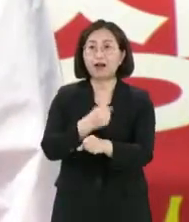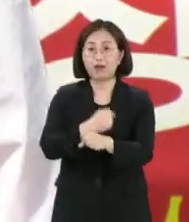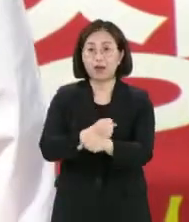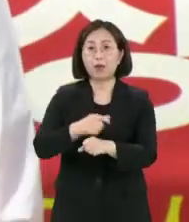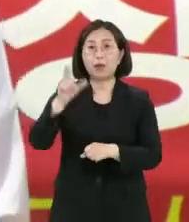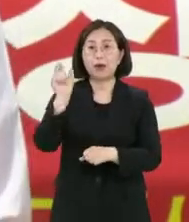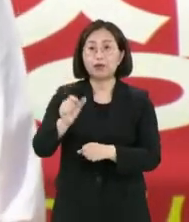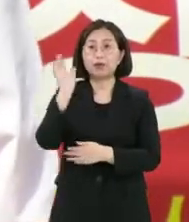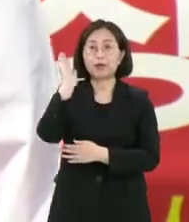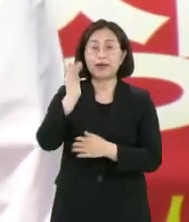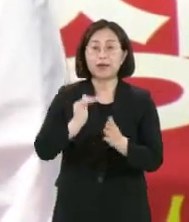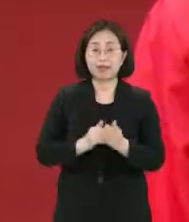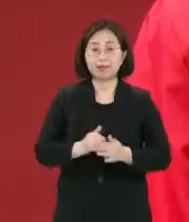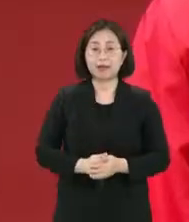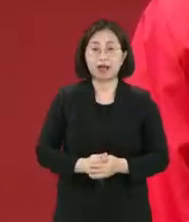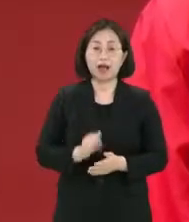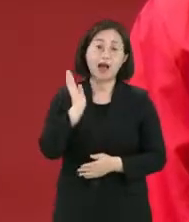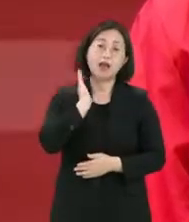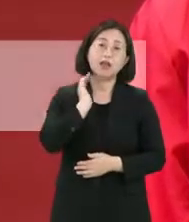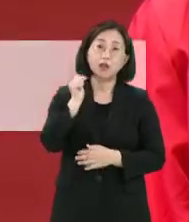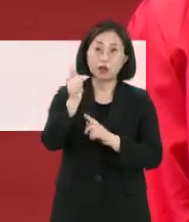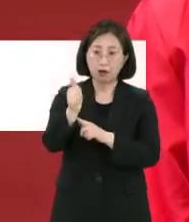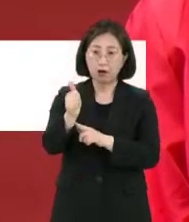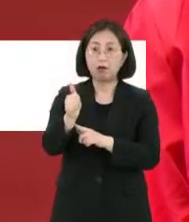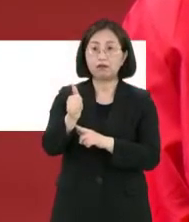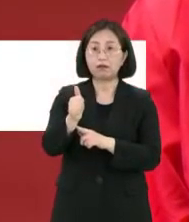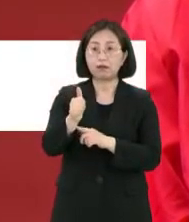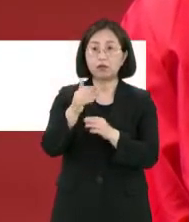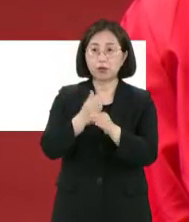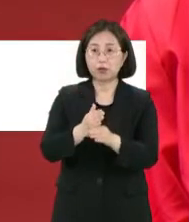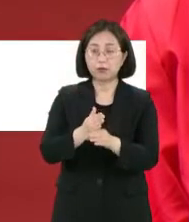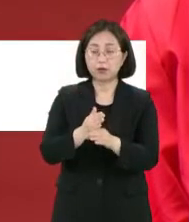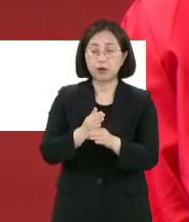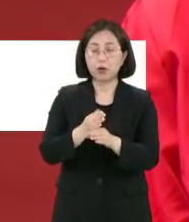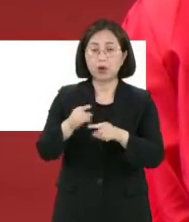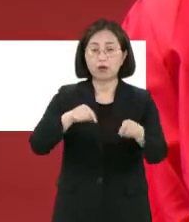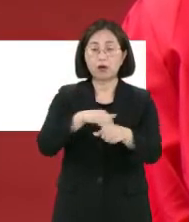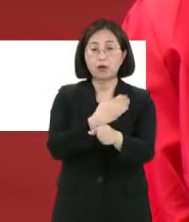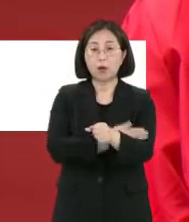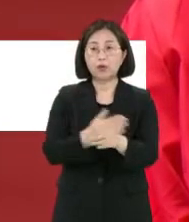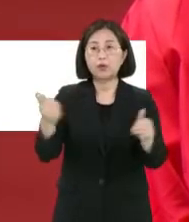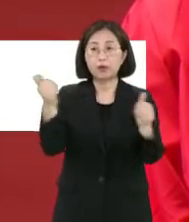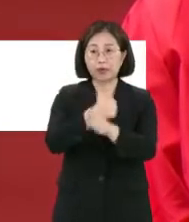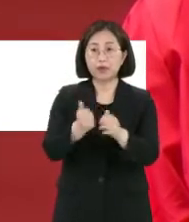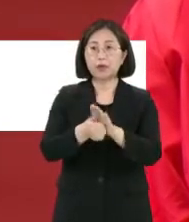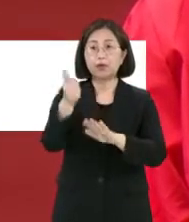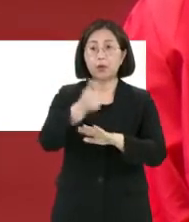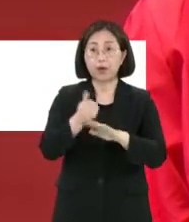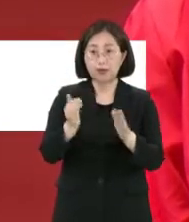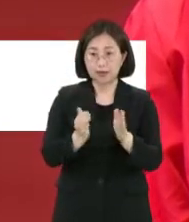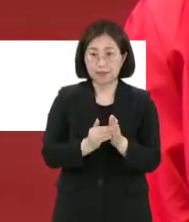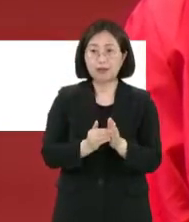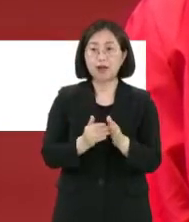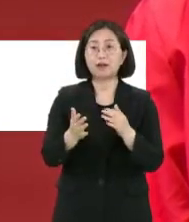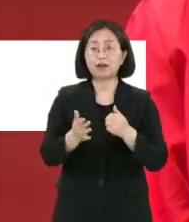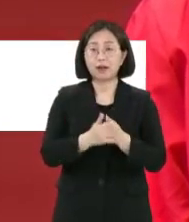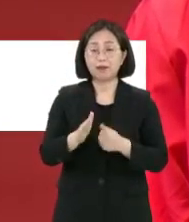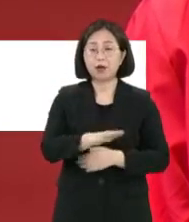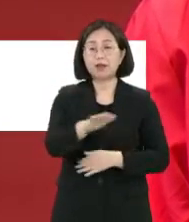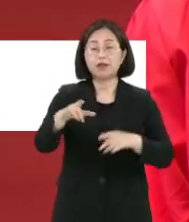강조했습니다. 윤석열 대통령을 중심으로 정권 교체에 성공을 했습니다. 정권 교체에 성공한 만큼